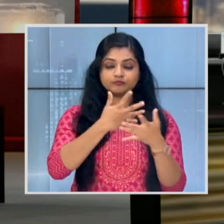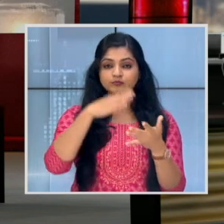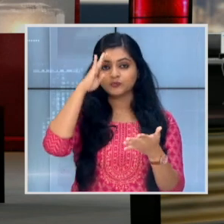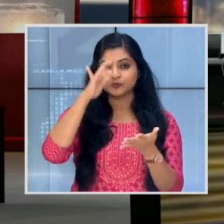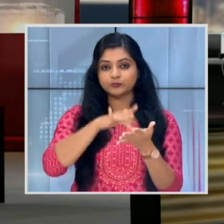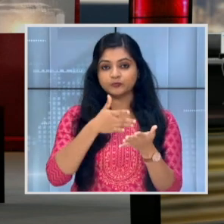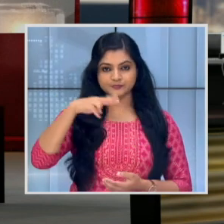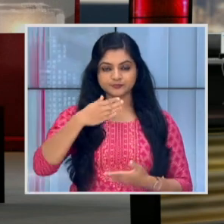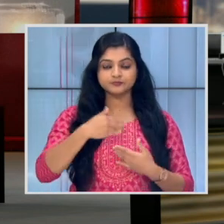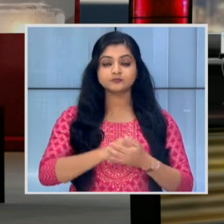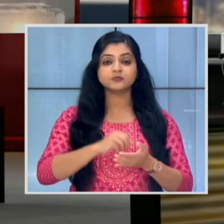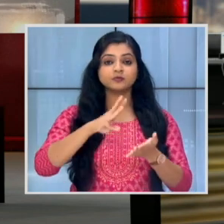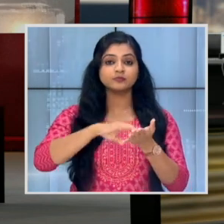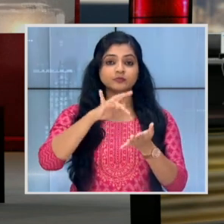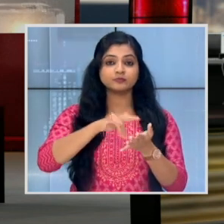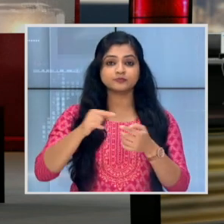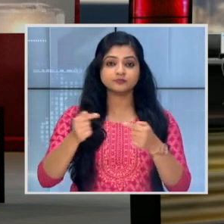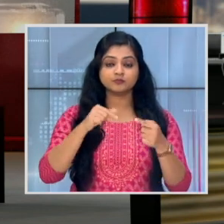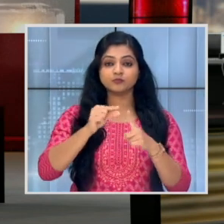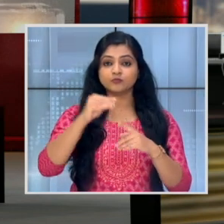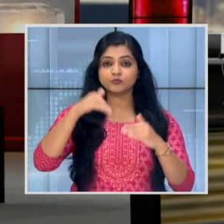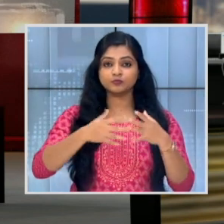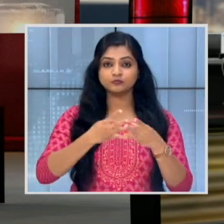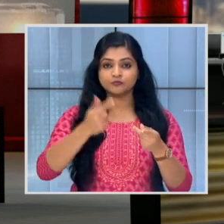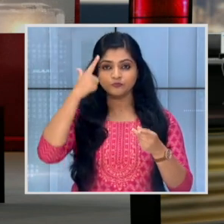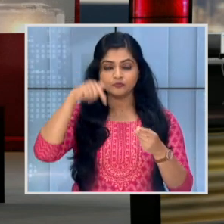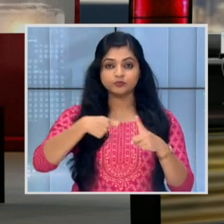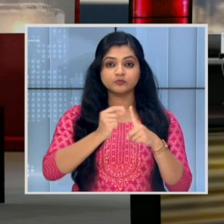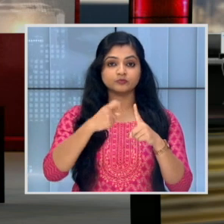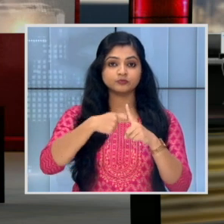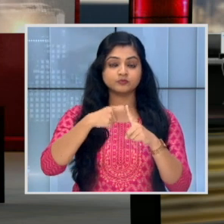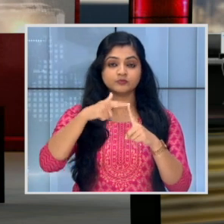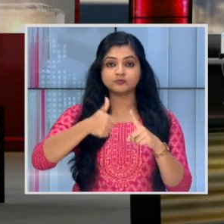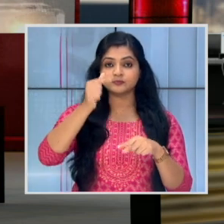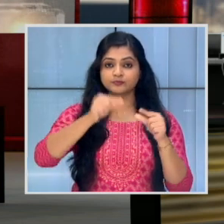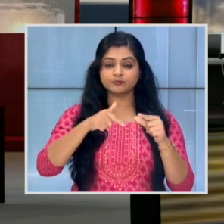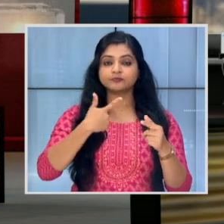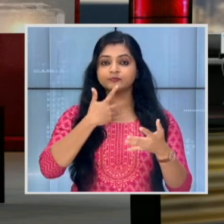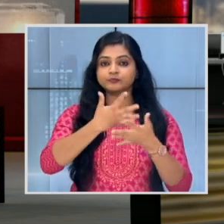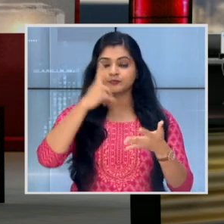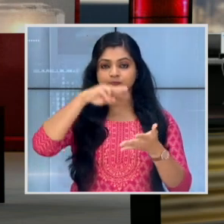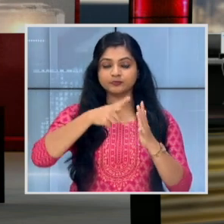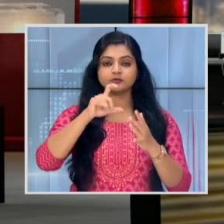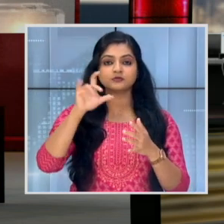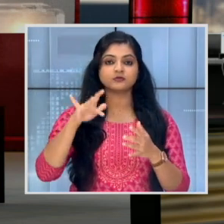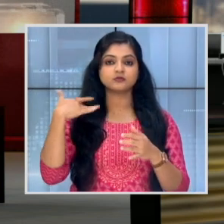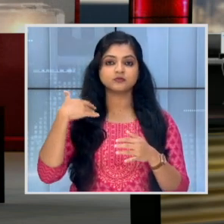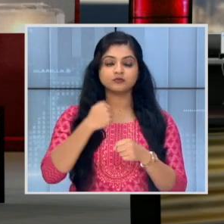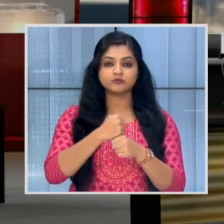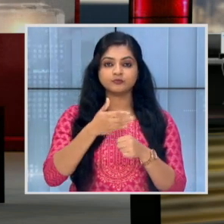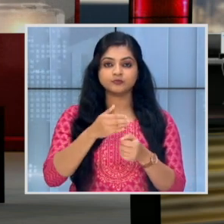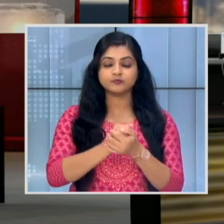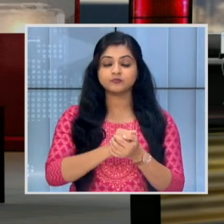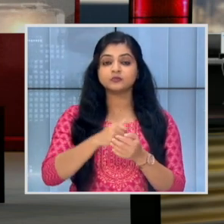സൂരജ് സജിയാണ് വിവരങ്ങൾ നൽകിയത്. മണിപ്പൂർ സംഘർഷത്തിന് രാഷ്ട്രീയ പരിഹാരം കാണാൻ കുക്കി നേതാക്കളുമായി പിൻവാതിൽ ചർച്ച ആരംഭിച്ച് കേന്ദ്ര സർക്കാർ. ഇന്റലിജൻസ് ബ്യൂറോ ഡയറക്ടർ